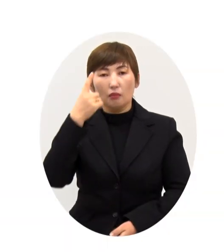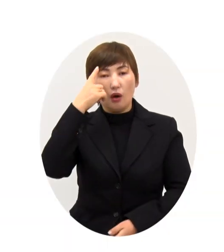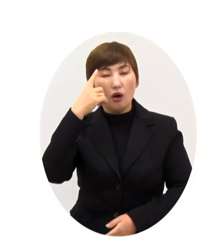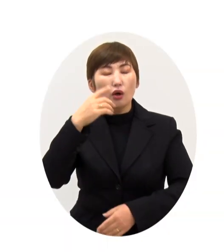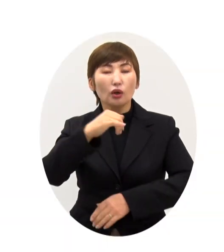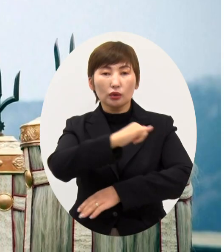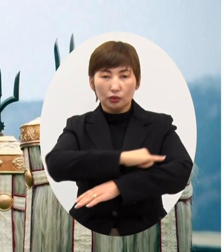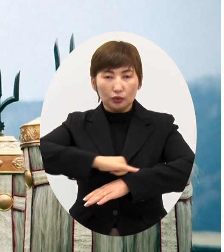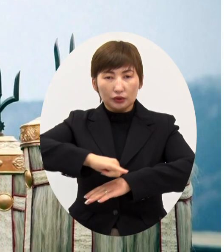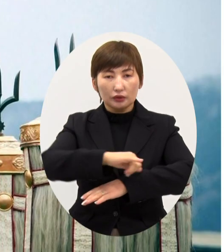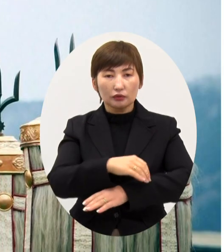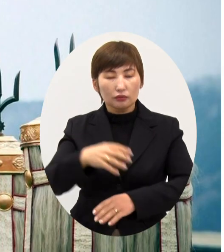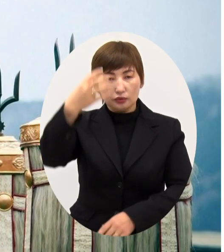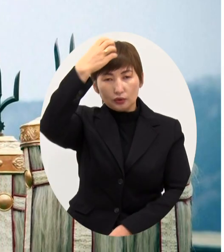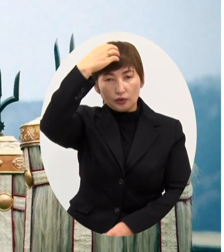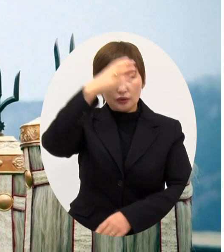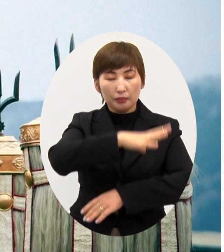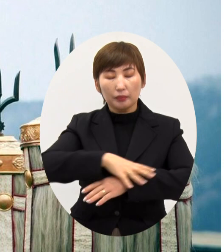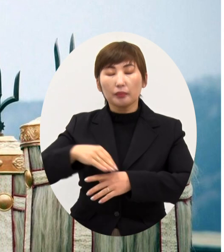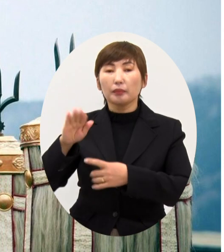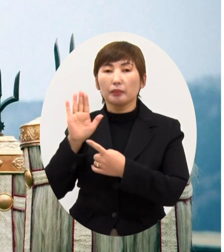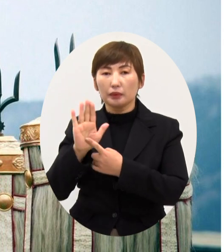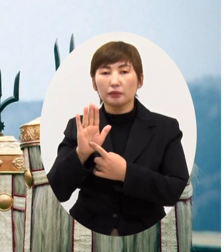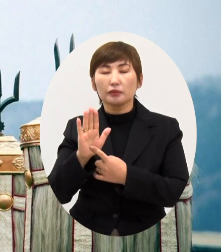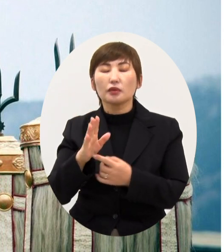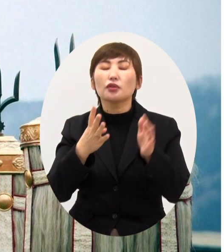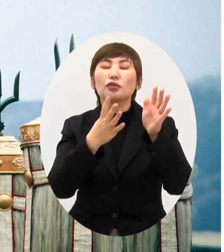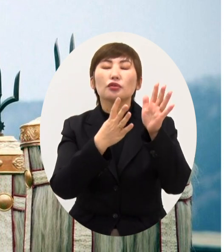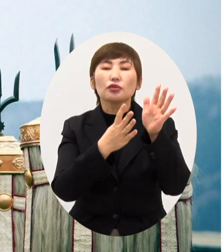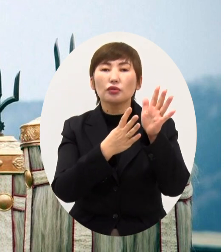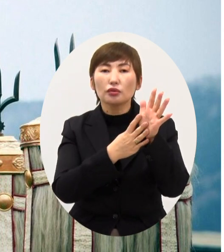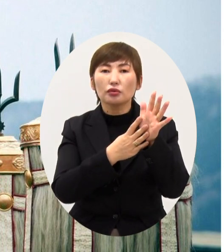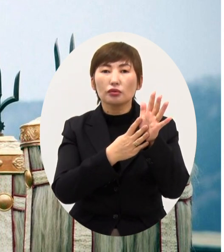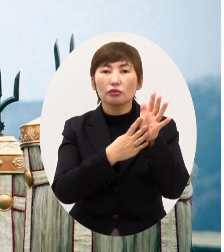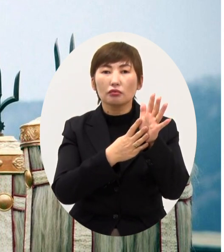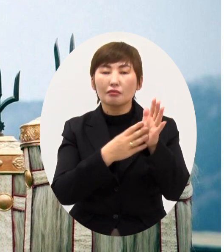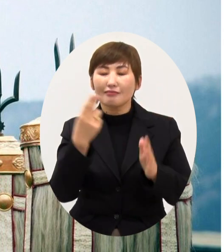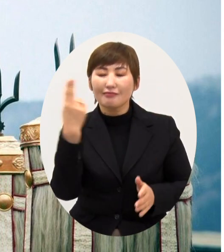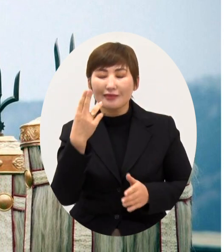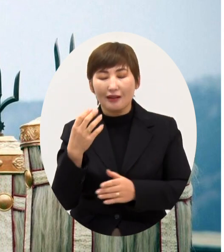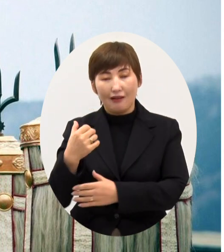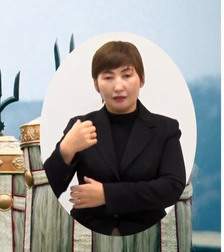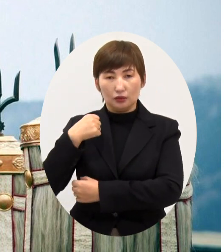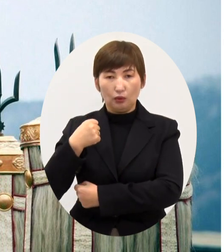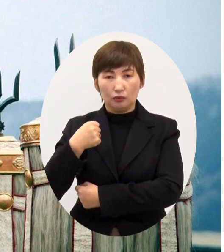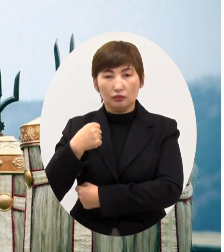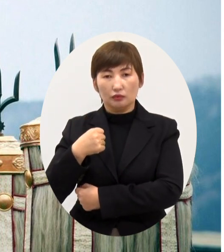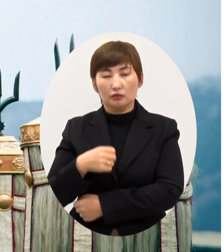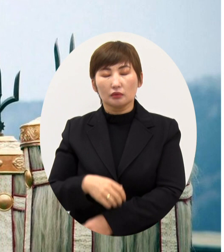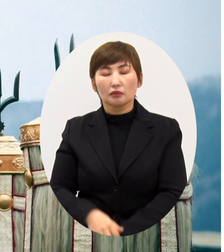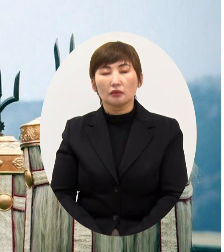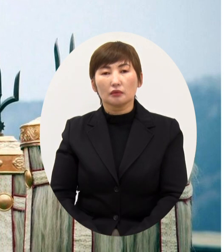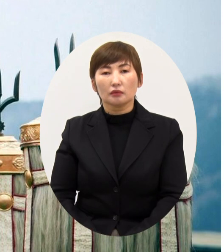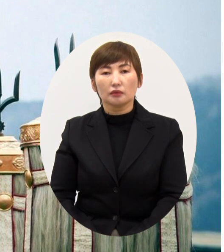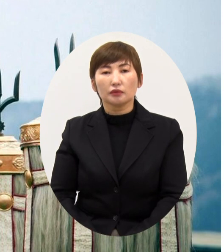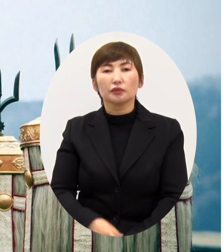байна. За Монгол төрийн бэлэгдэл эсвэл хөлт цаан тугийн зургийг багш нь харуулж байна. За бэлэглэлийг нь сар хүчгийн хуцнаас